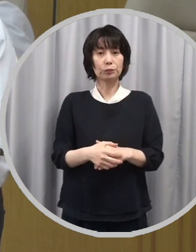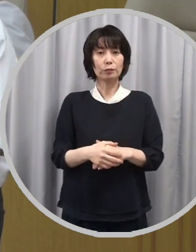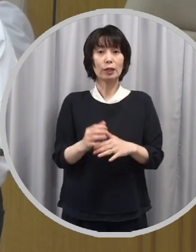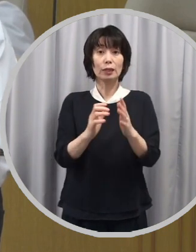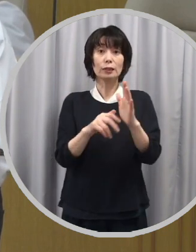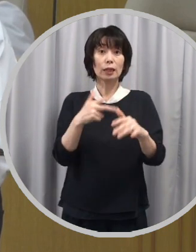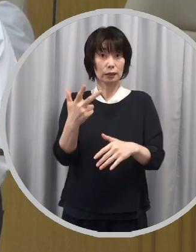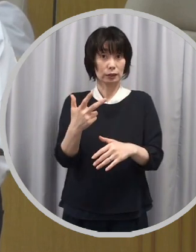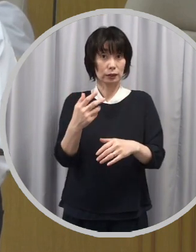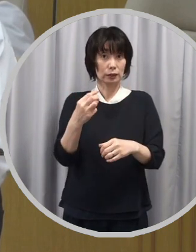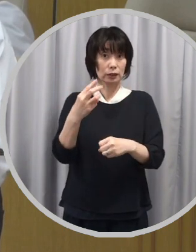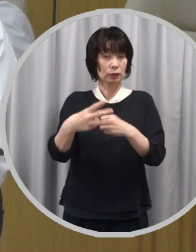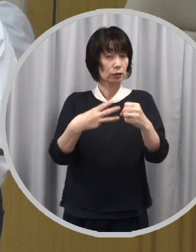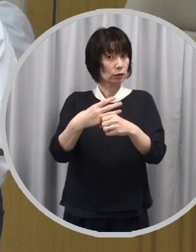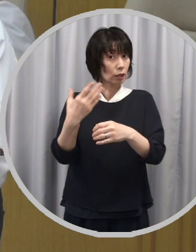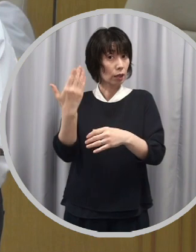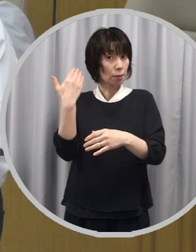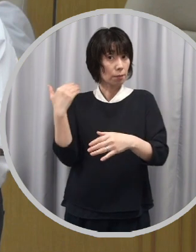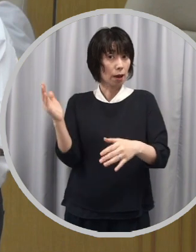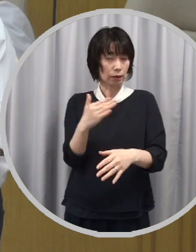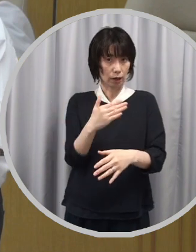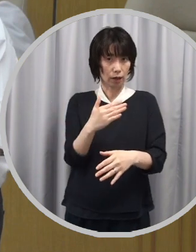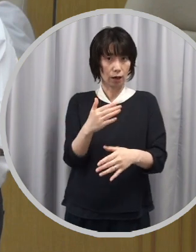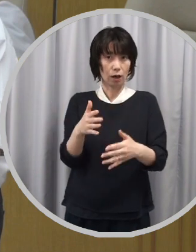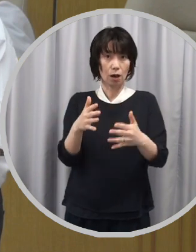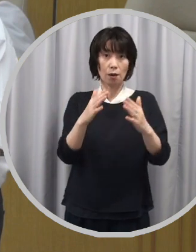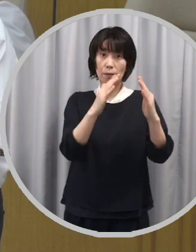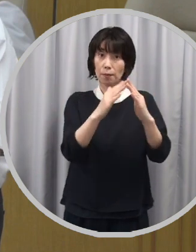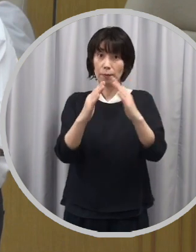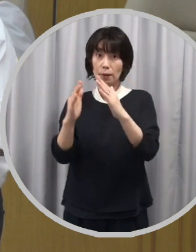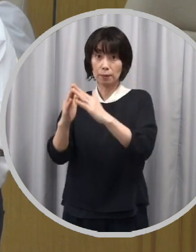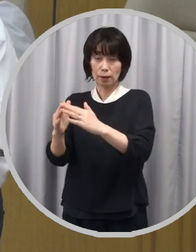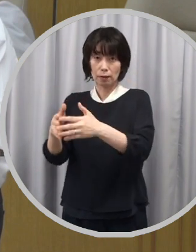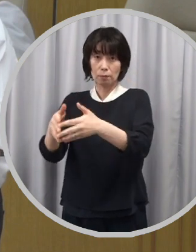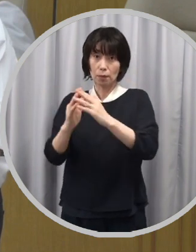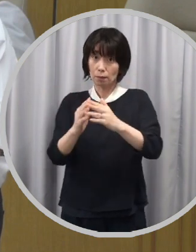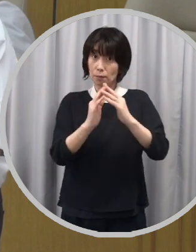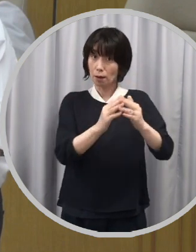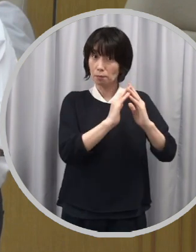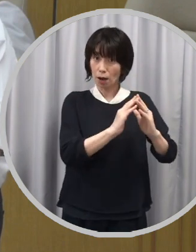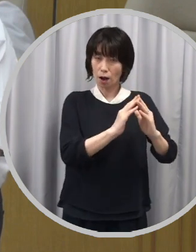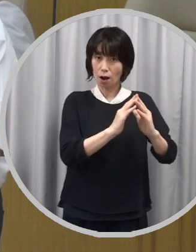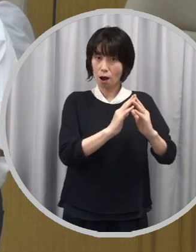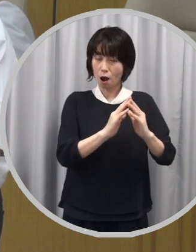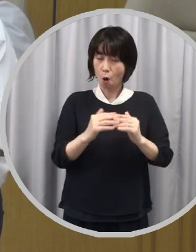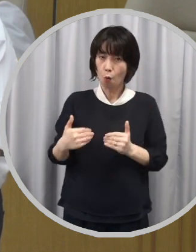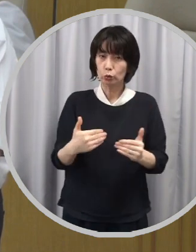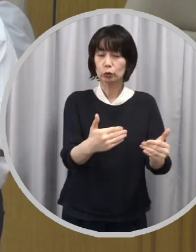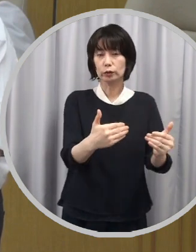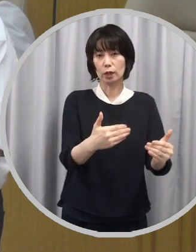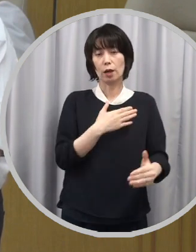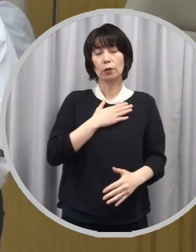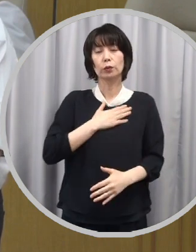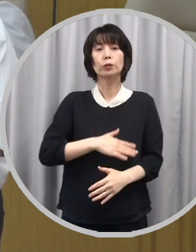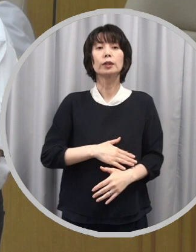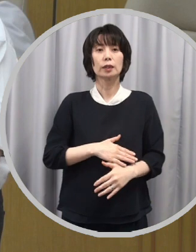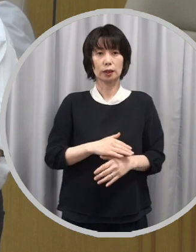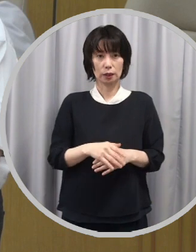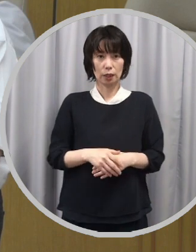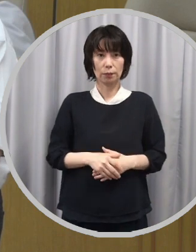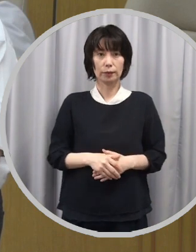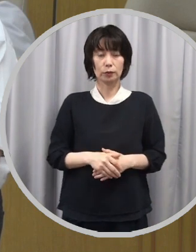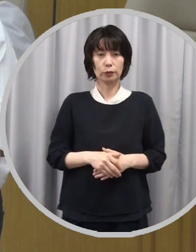本市では3年ほど前から戸建て住宅の建設が多く進んでいると認識を